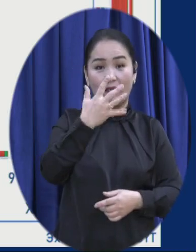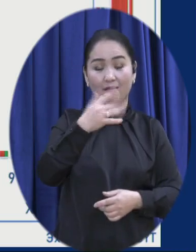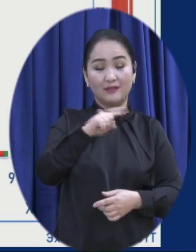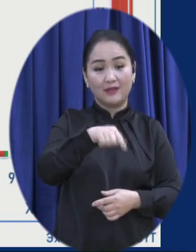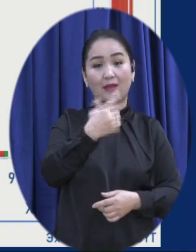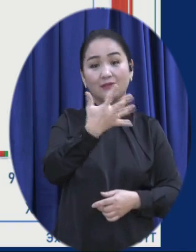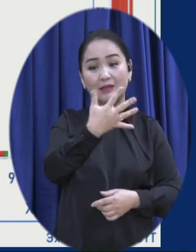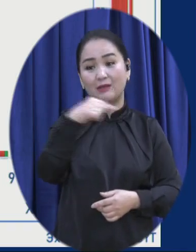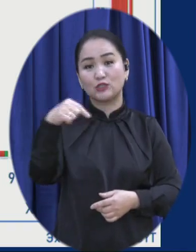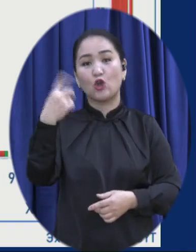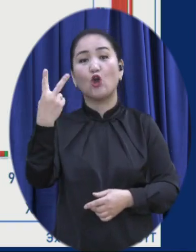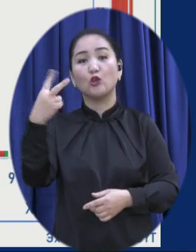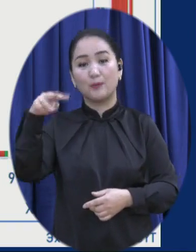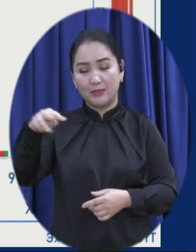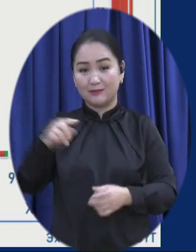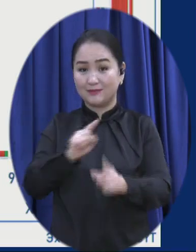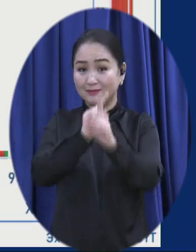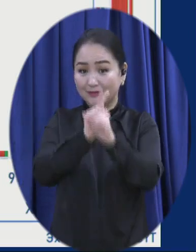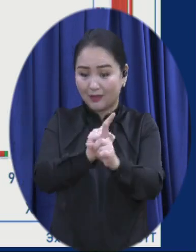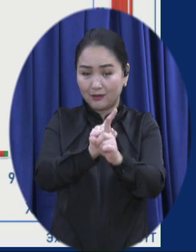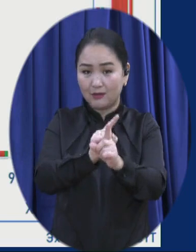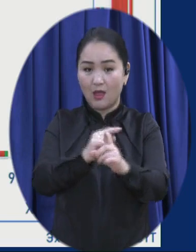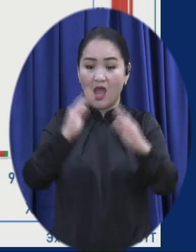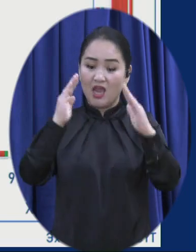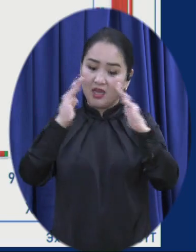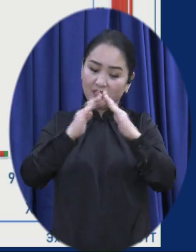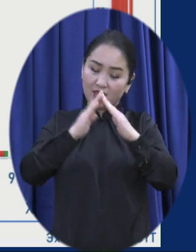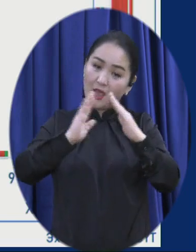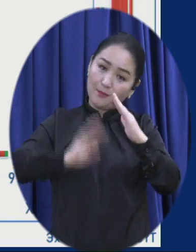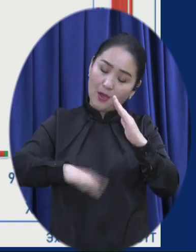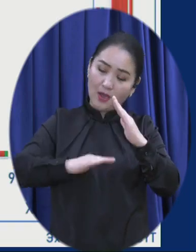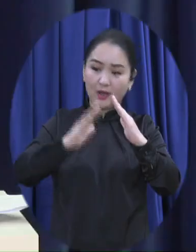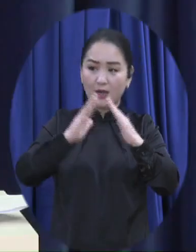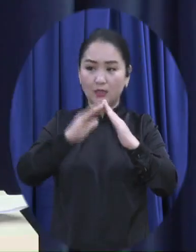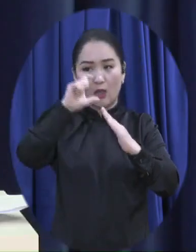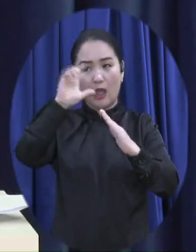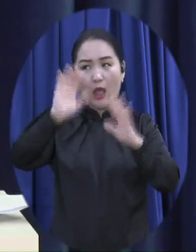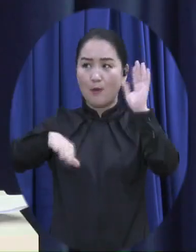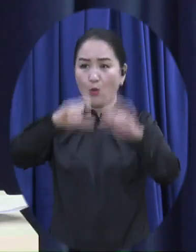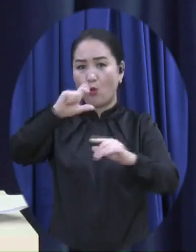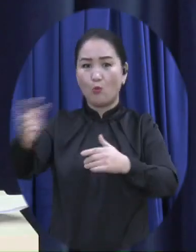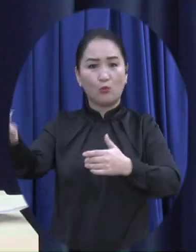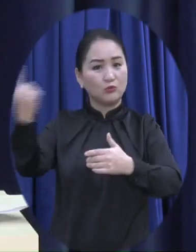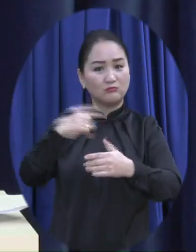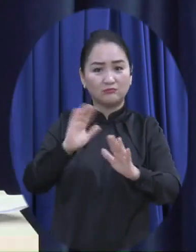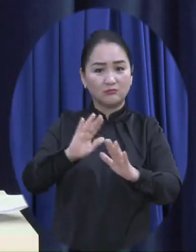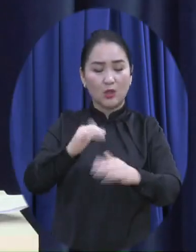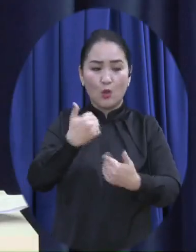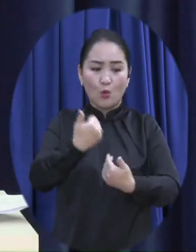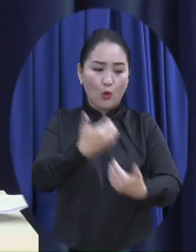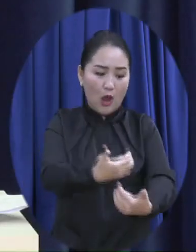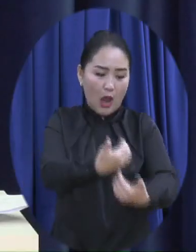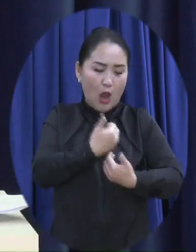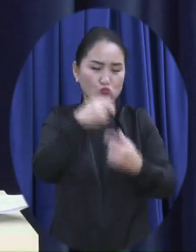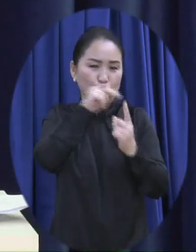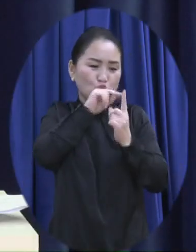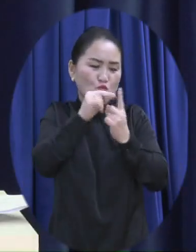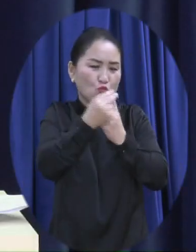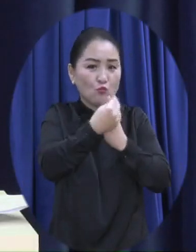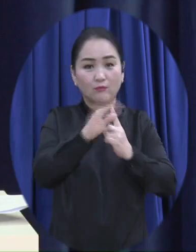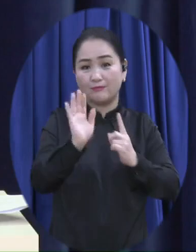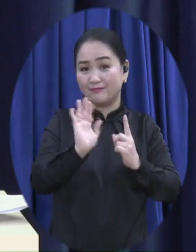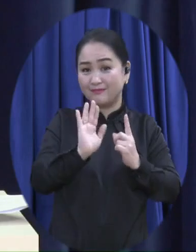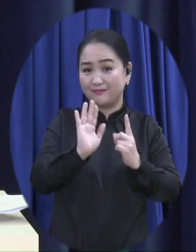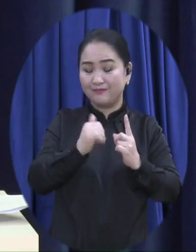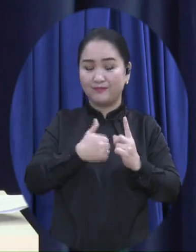байх, гэртээ байх, гэртээ жочин урахгүй байх, хүүхдийг одоо тэрчшүүлсдэж үнсэхгүй байх зэрэг энэ зөвлөмжүүд